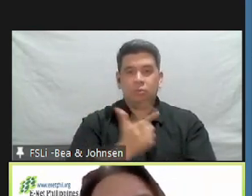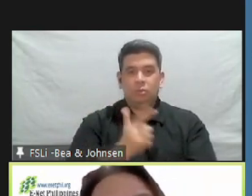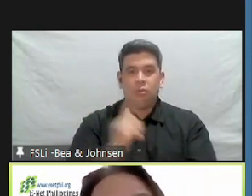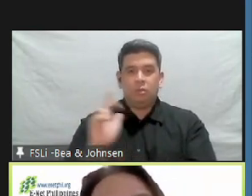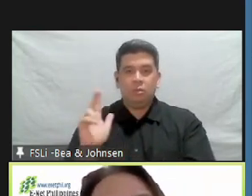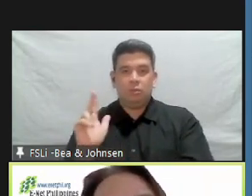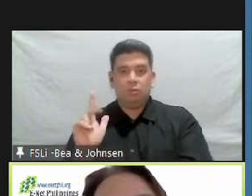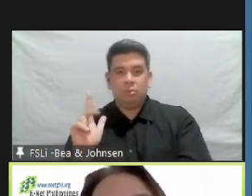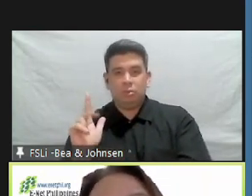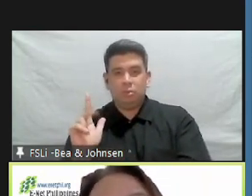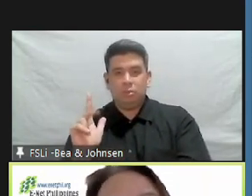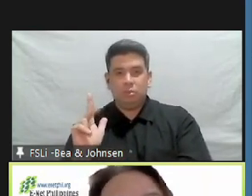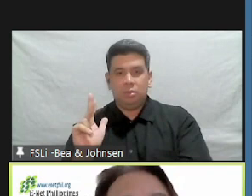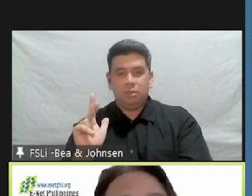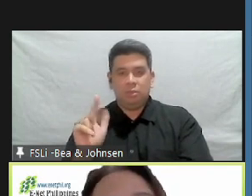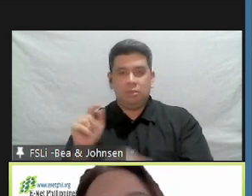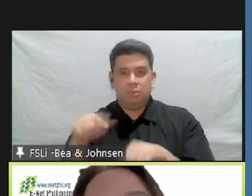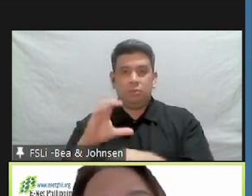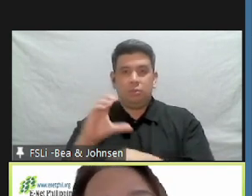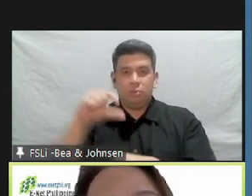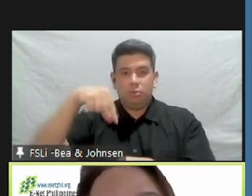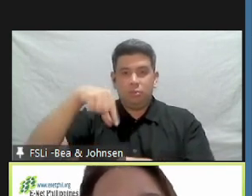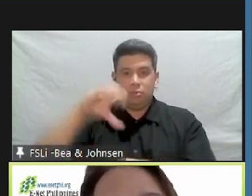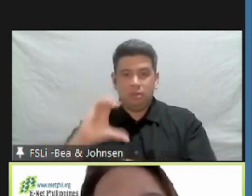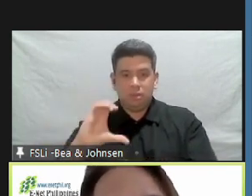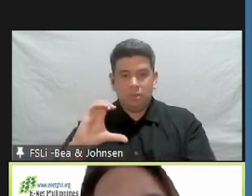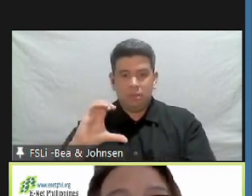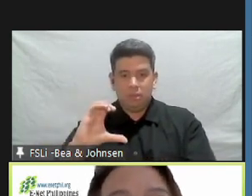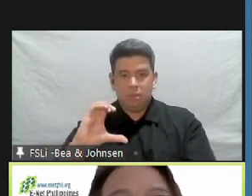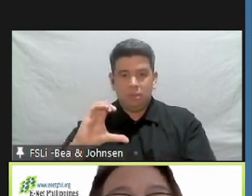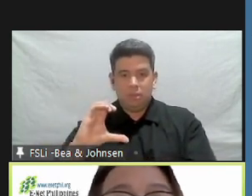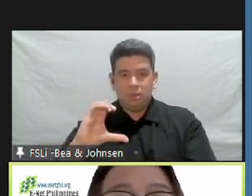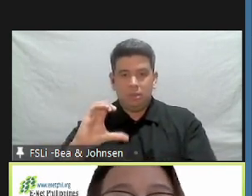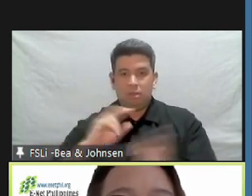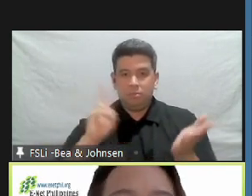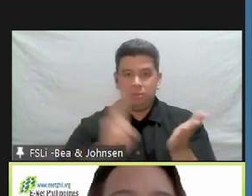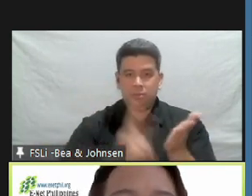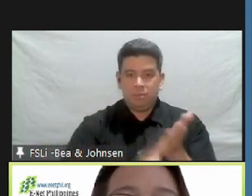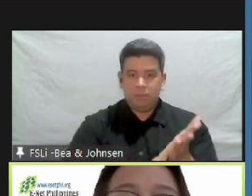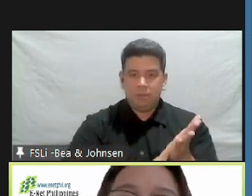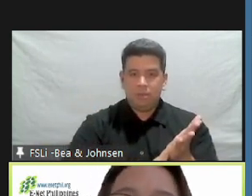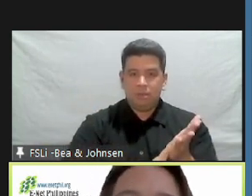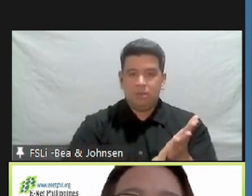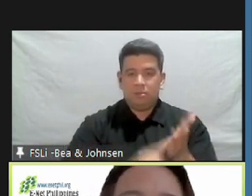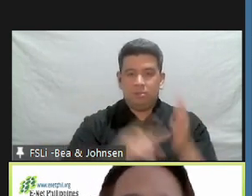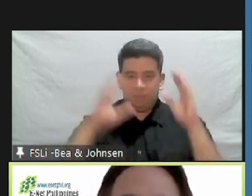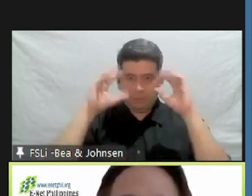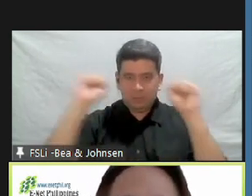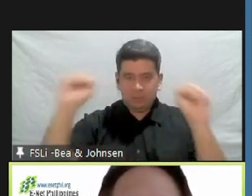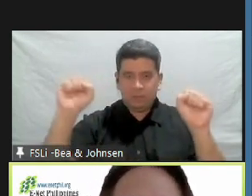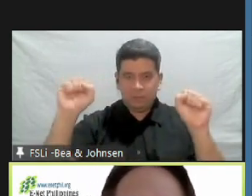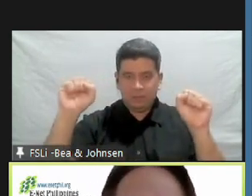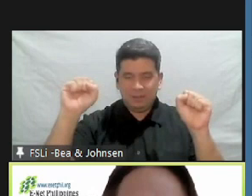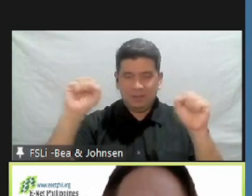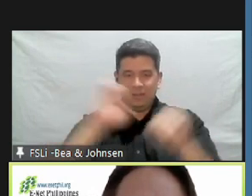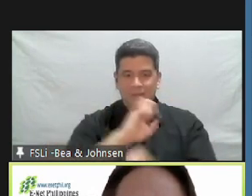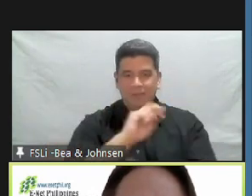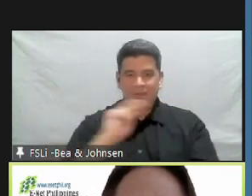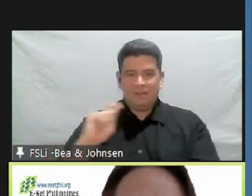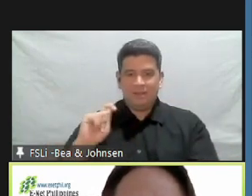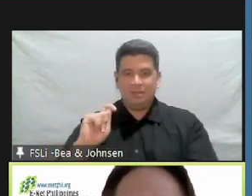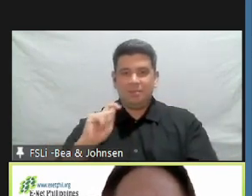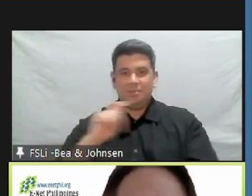pumirma Ms. Olivia C. Lucas, ang presidente ng INET Philippines. Maraming salamat sa iyo,